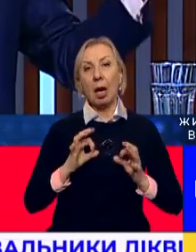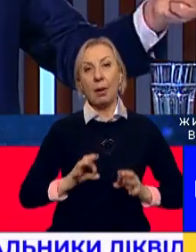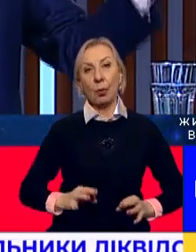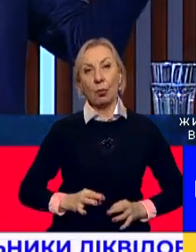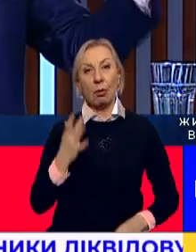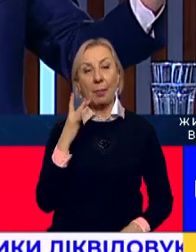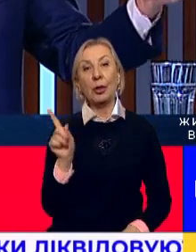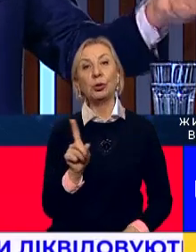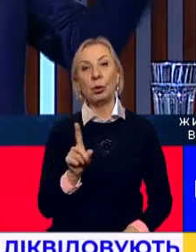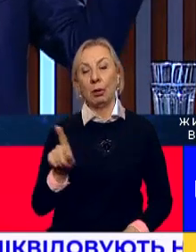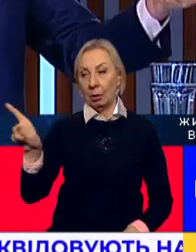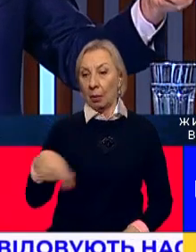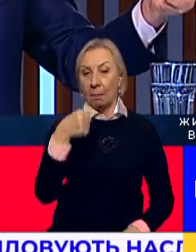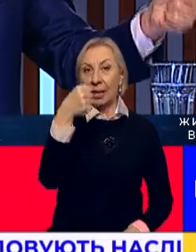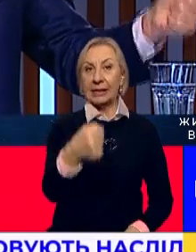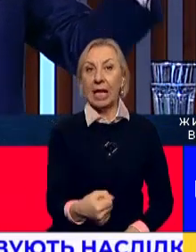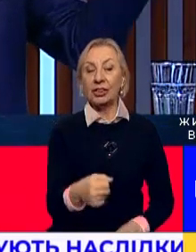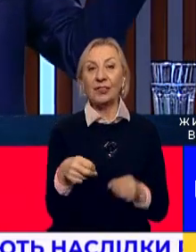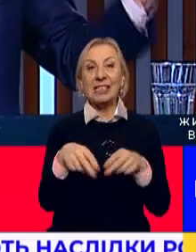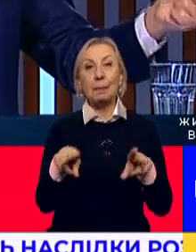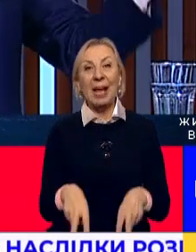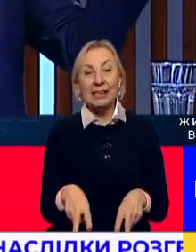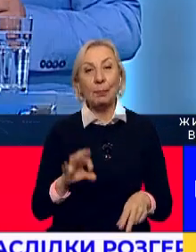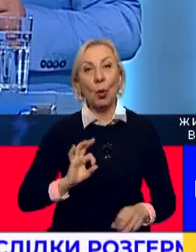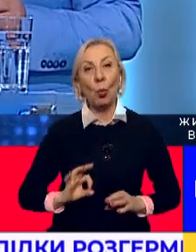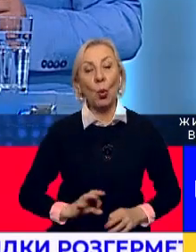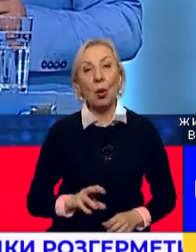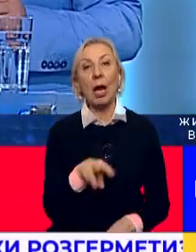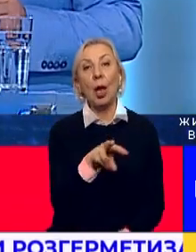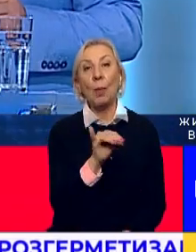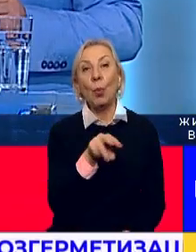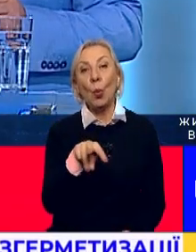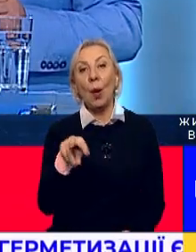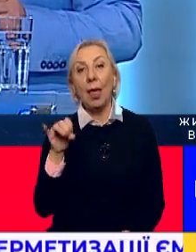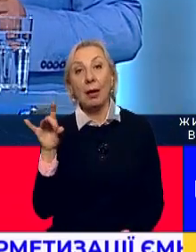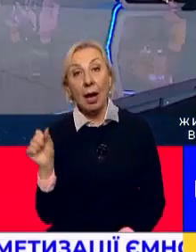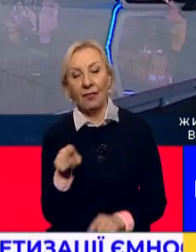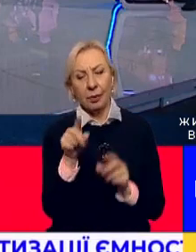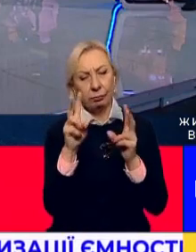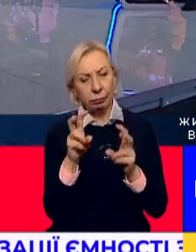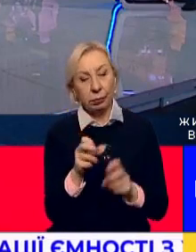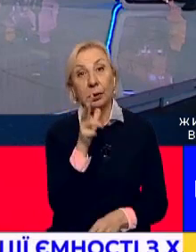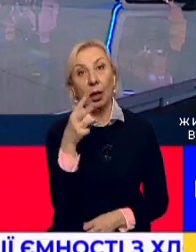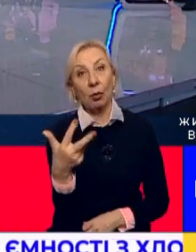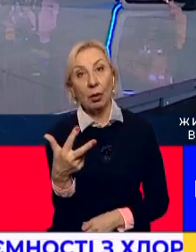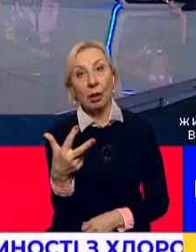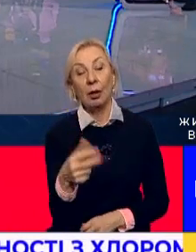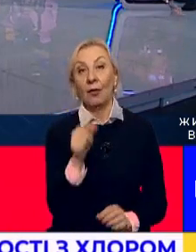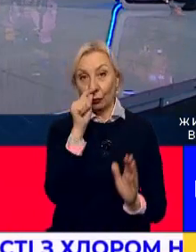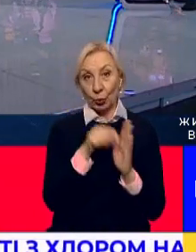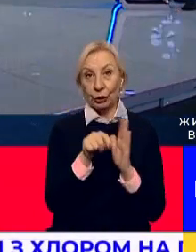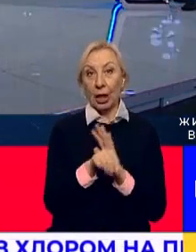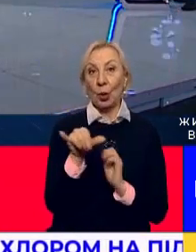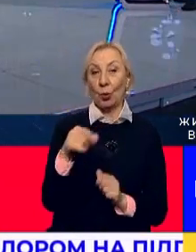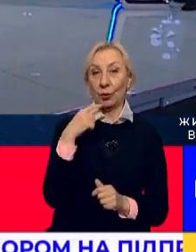Штатів? Призначив спецпрокурора Мюллера, який майже 3 роки проводив розслідування фактів втручання в Росії вибори. От так